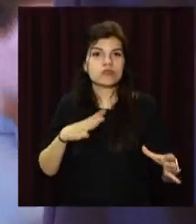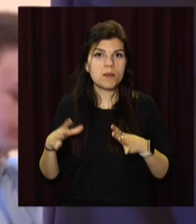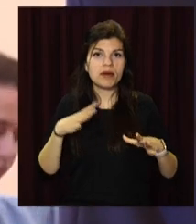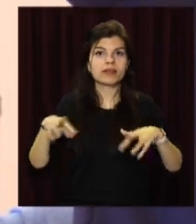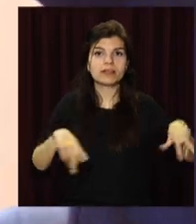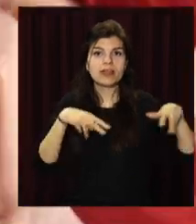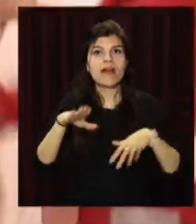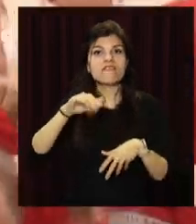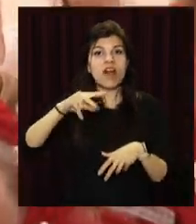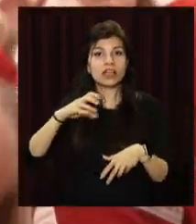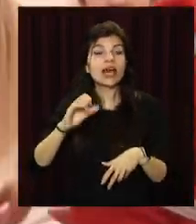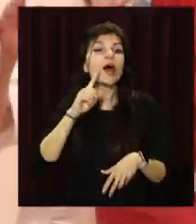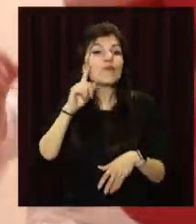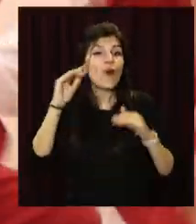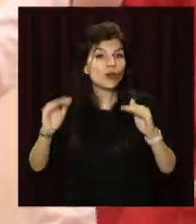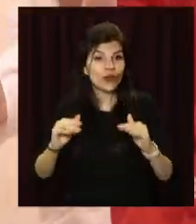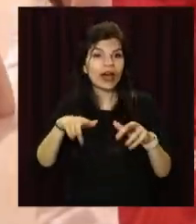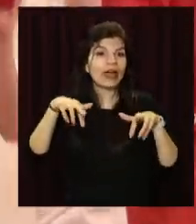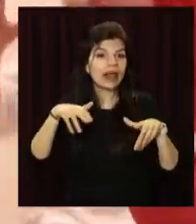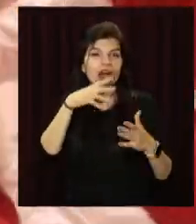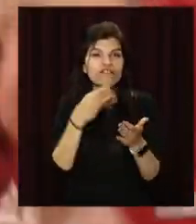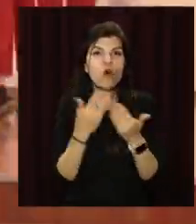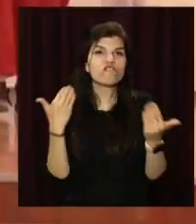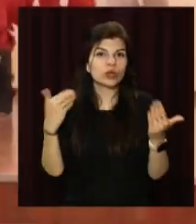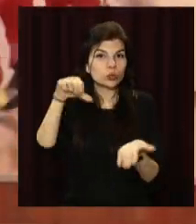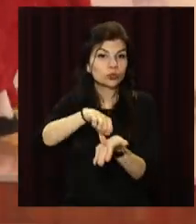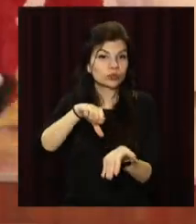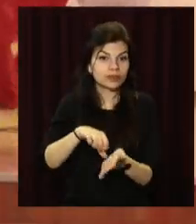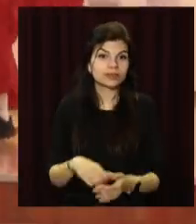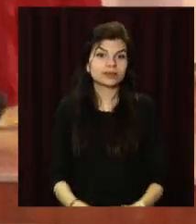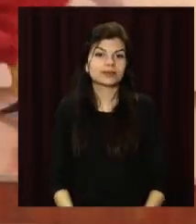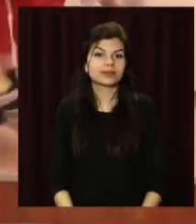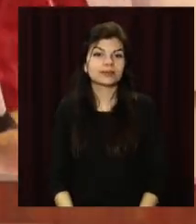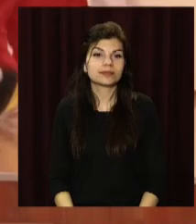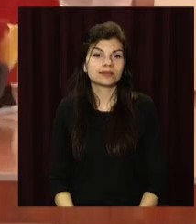репетирують вальс, а ось молодші школярі – власні танцювальні постановки.